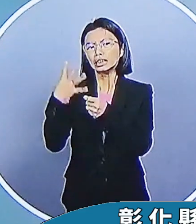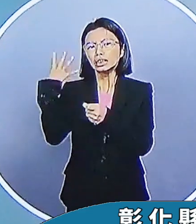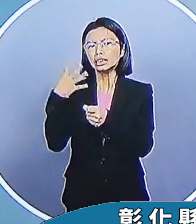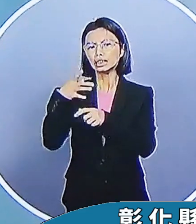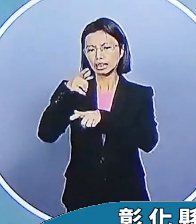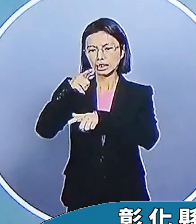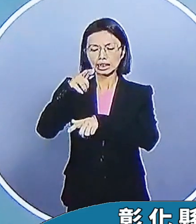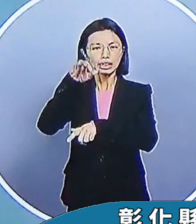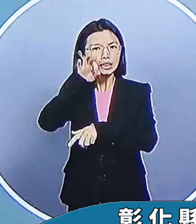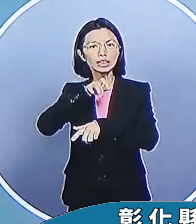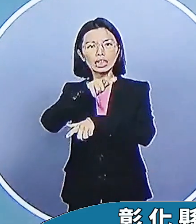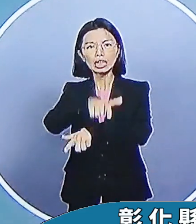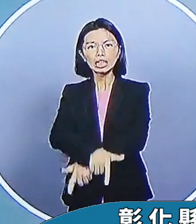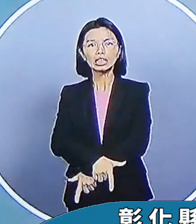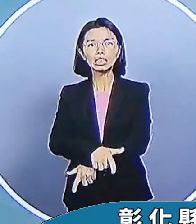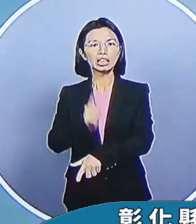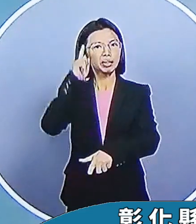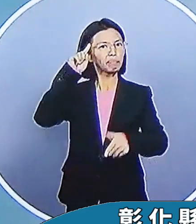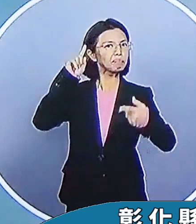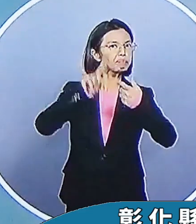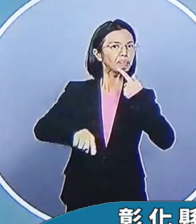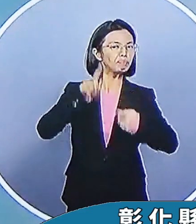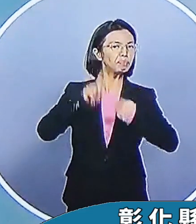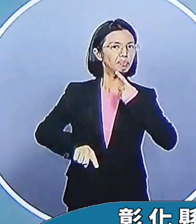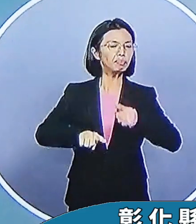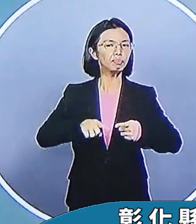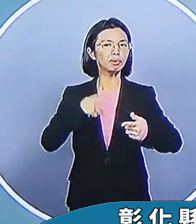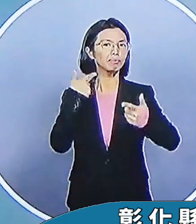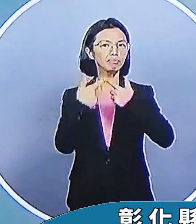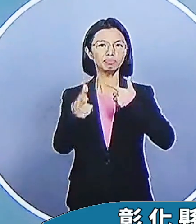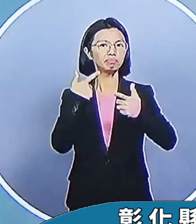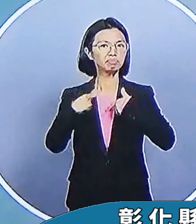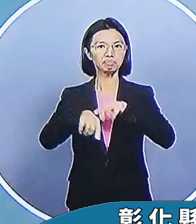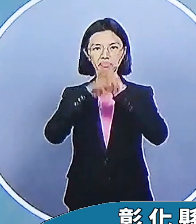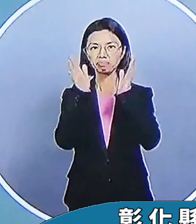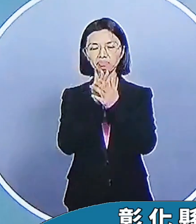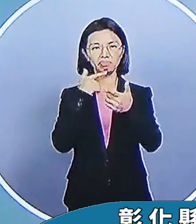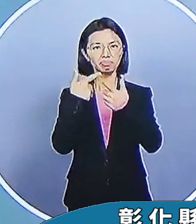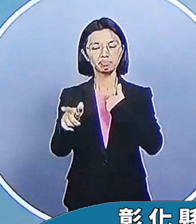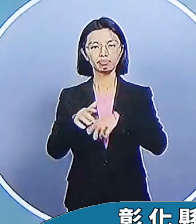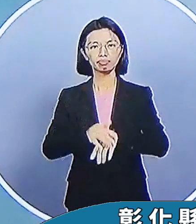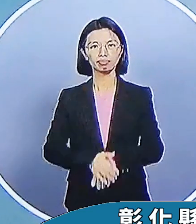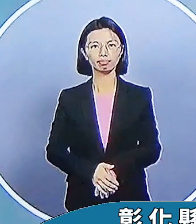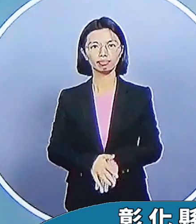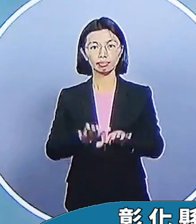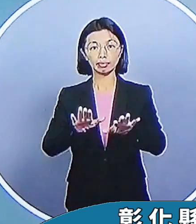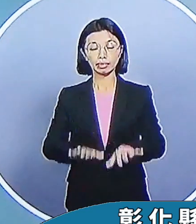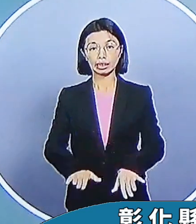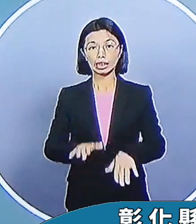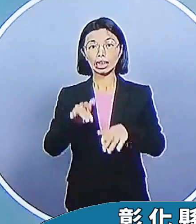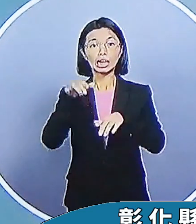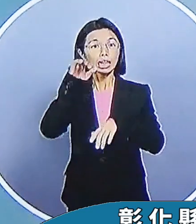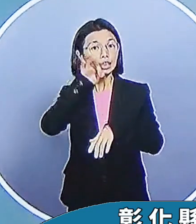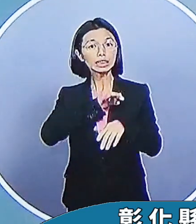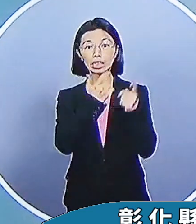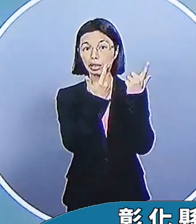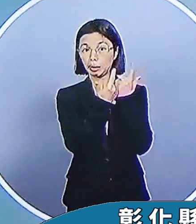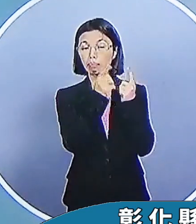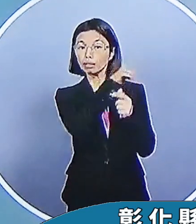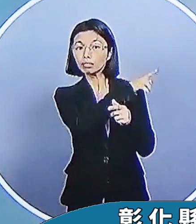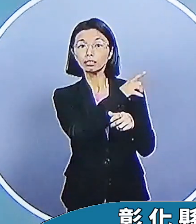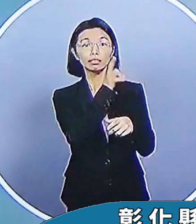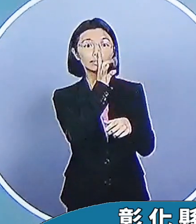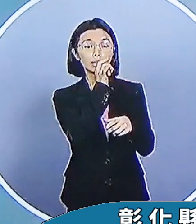南的捷运是一个道菜的，完全无共款。彰北的捷运就是咱台中的捷